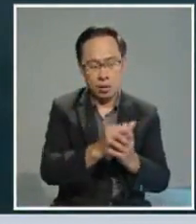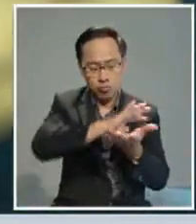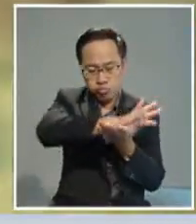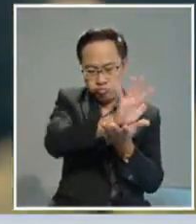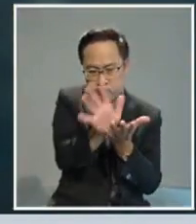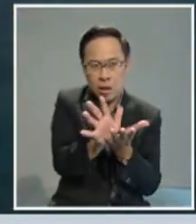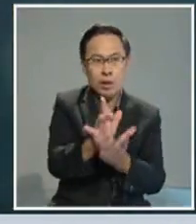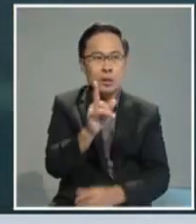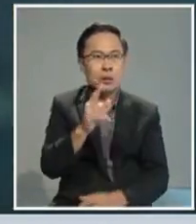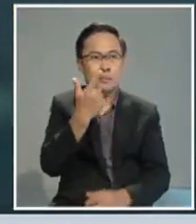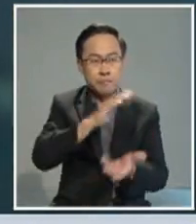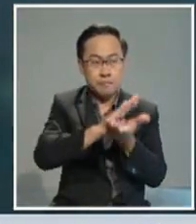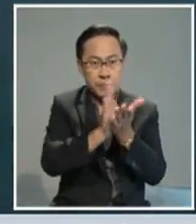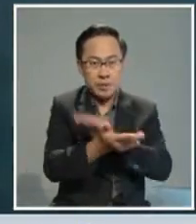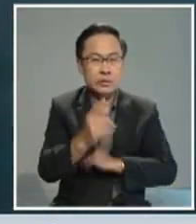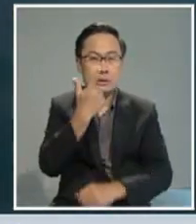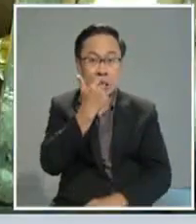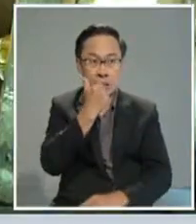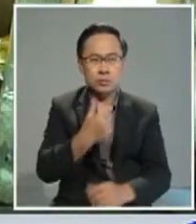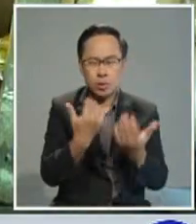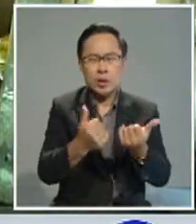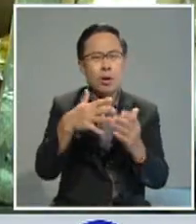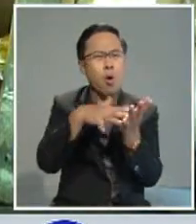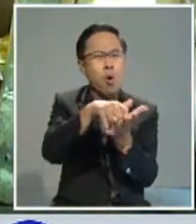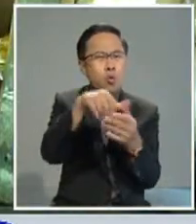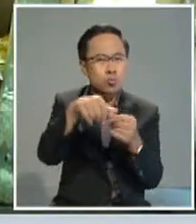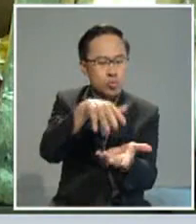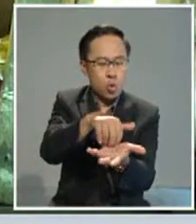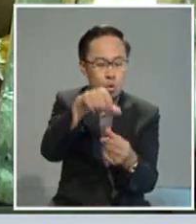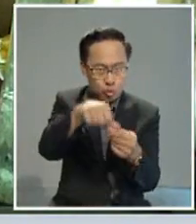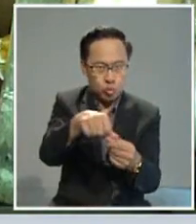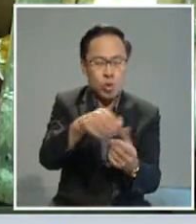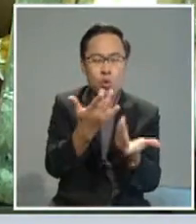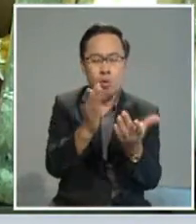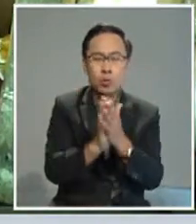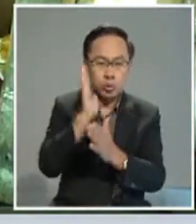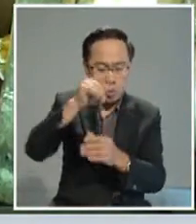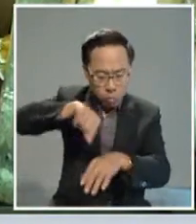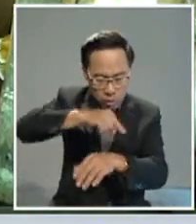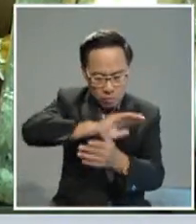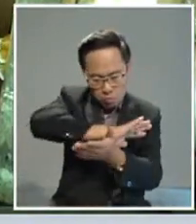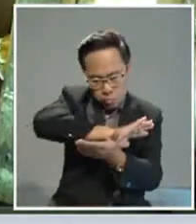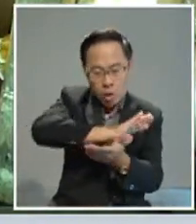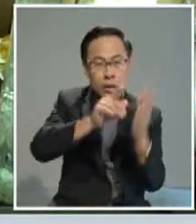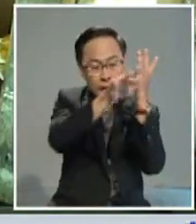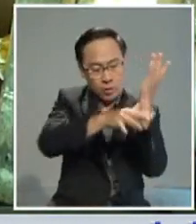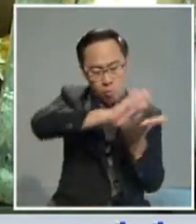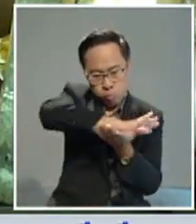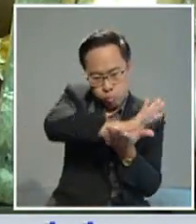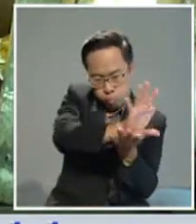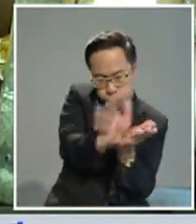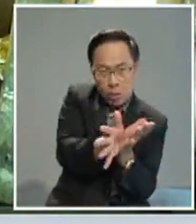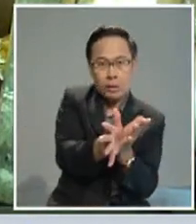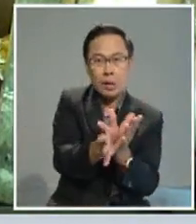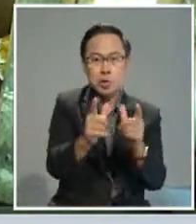แก่เนี่ยสีขาวรอบนอกเขาจะหมดพอสีขาวหมดปั๊บเขาก็จะมีเริ่มมีสปอร์สีน้ำตาลขึ้นมาฉะนั้นเนี่ยเราถึ